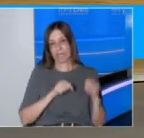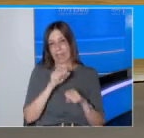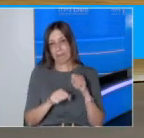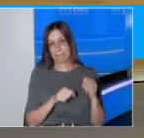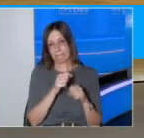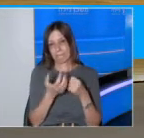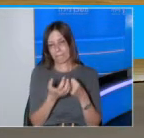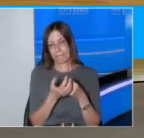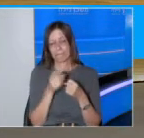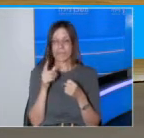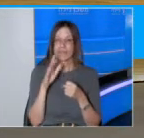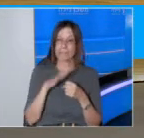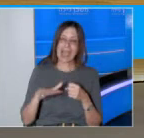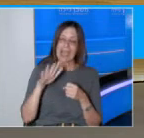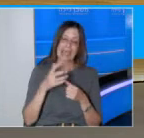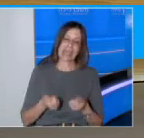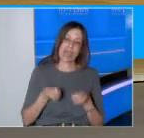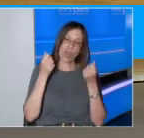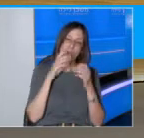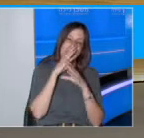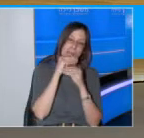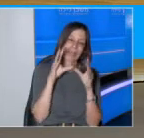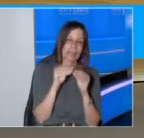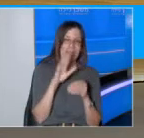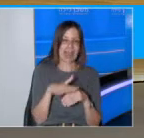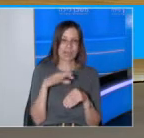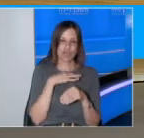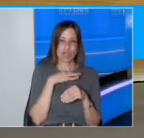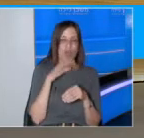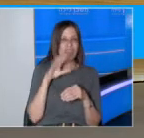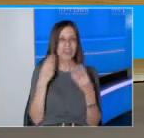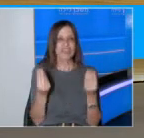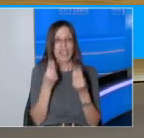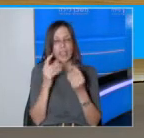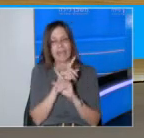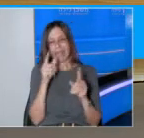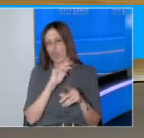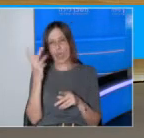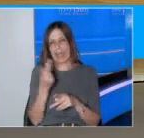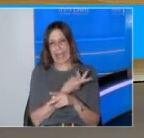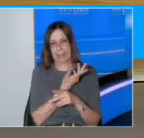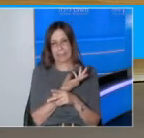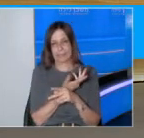אופניים, ומערכת החינוך מדברת עם הילדים שלנו על דברים אחרים שהם לא רגילים אליהם.